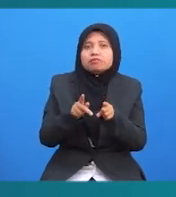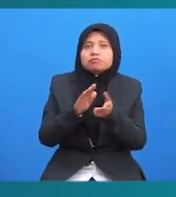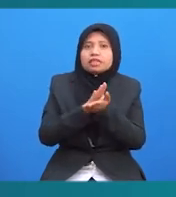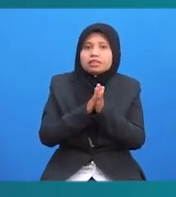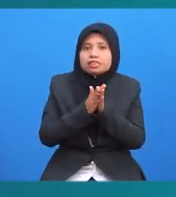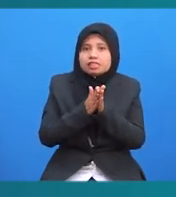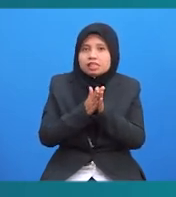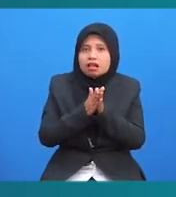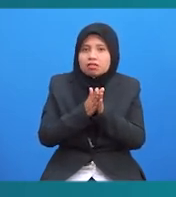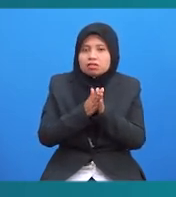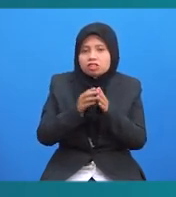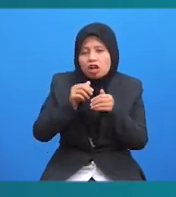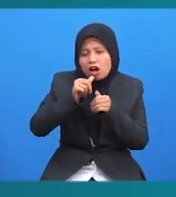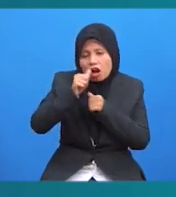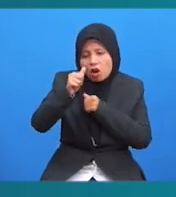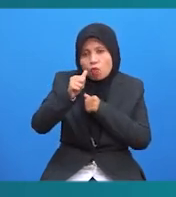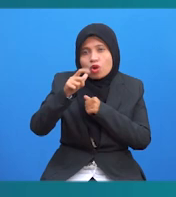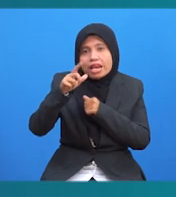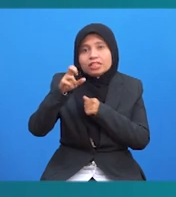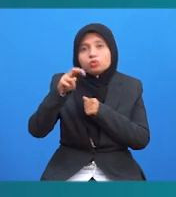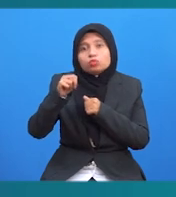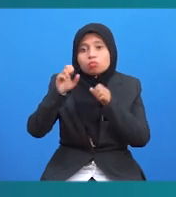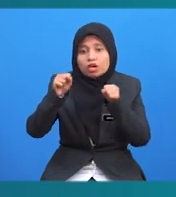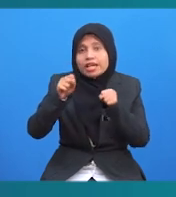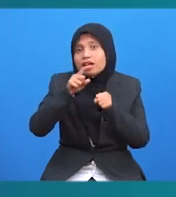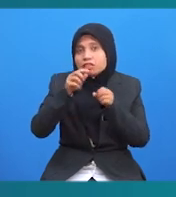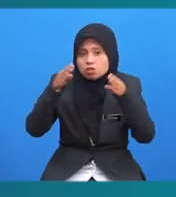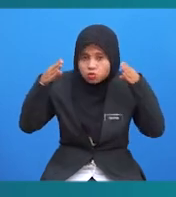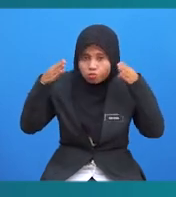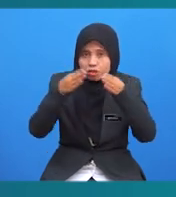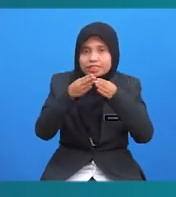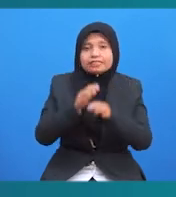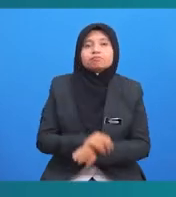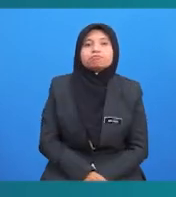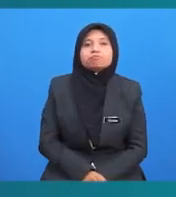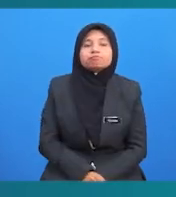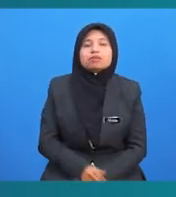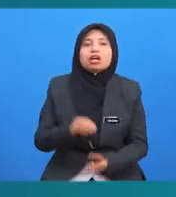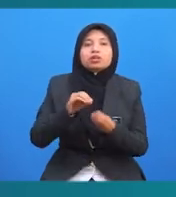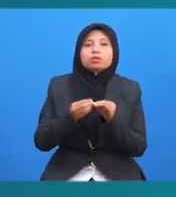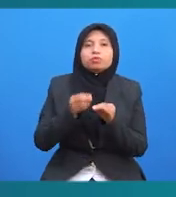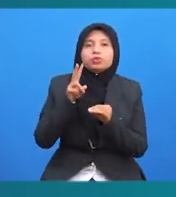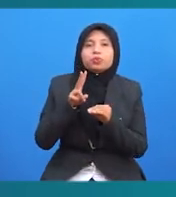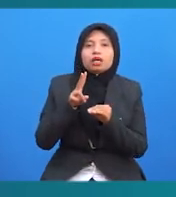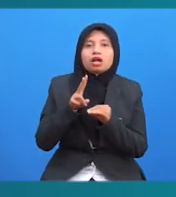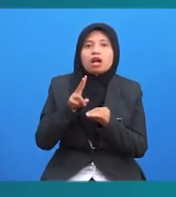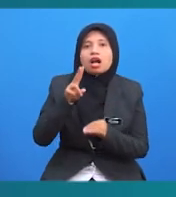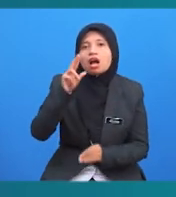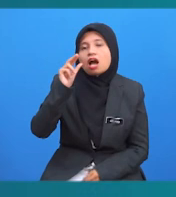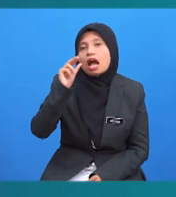makin jauh sesebuah lensa itu boleh di-zoom. Hebat bukan? Yang kedua adalah